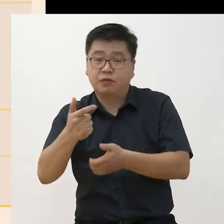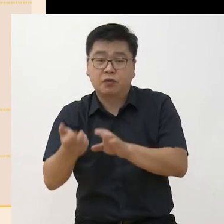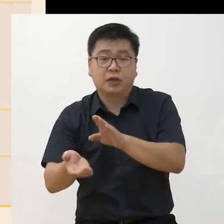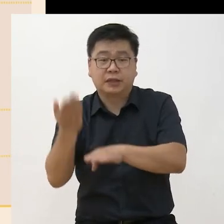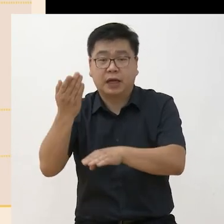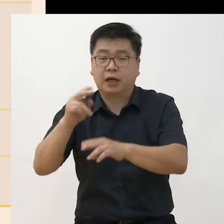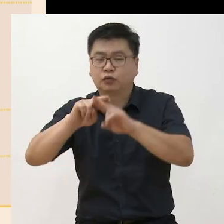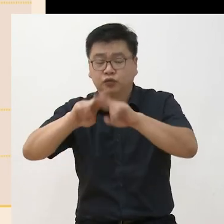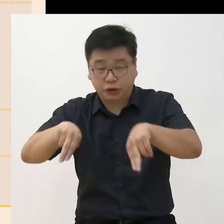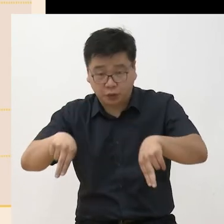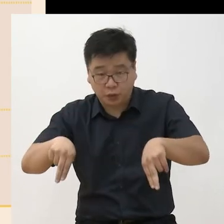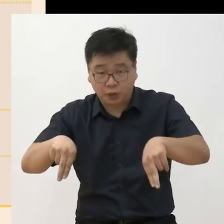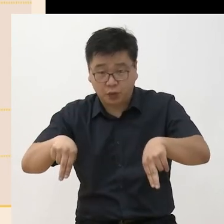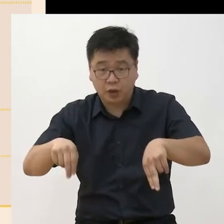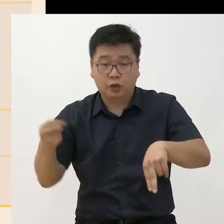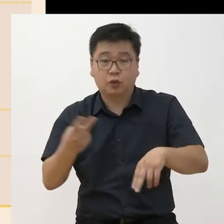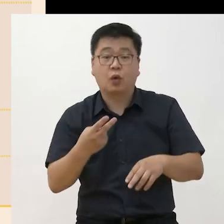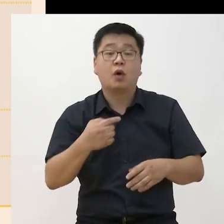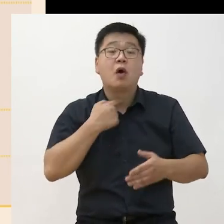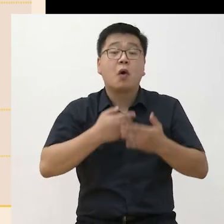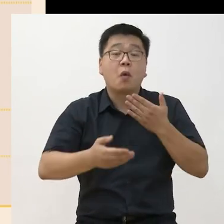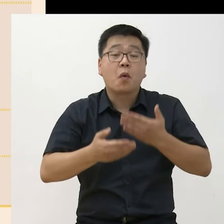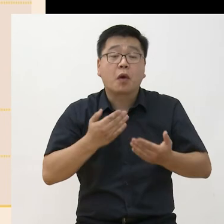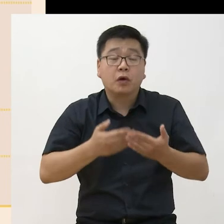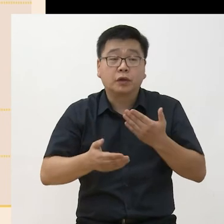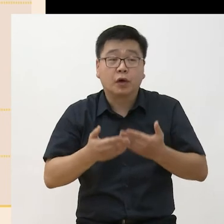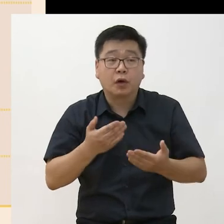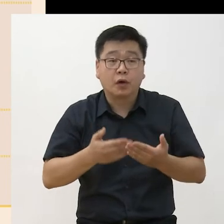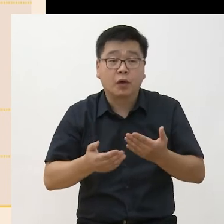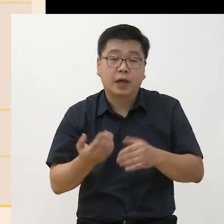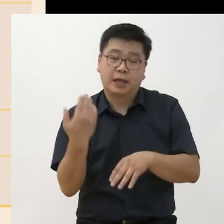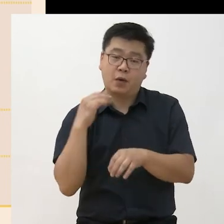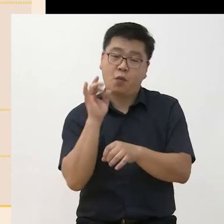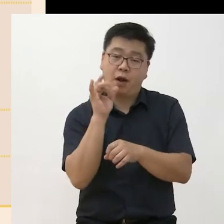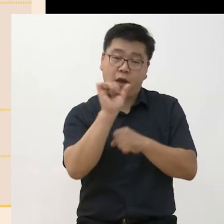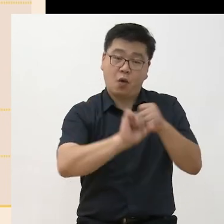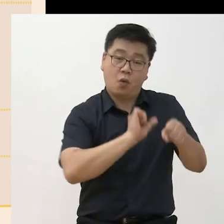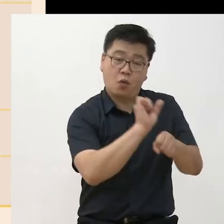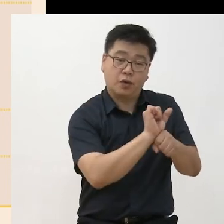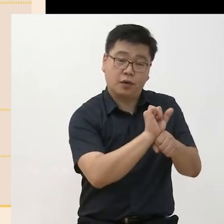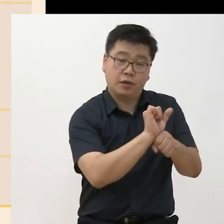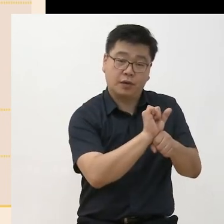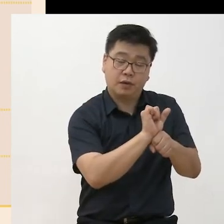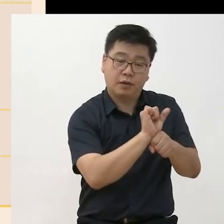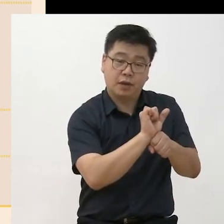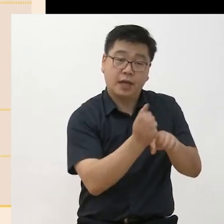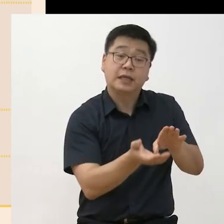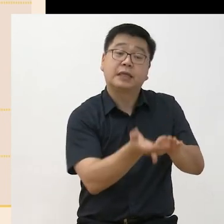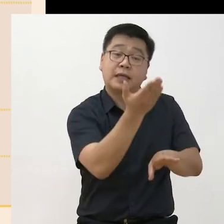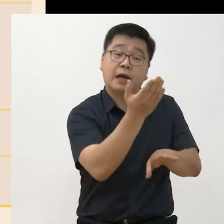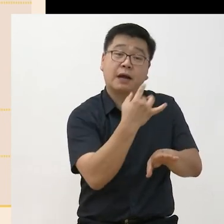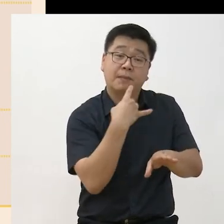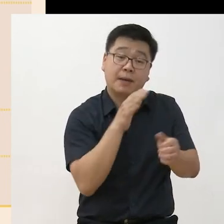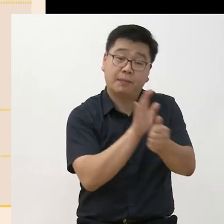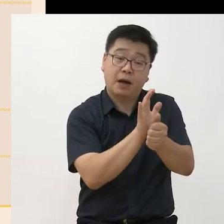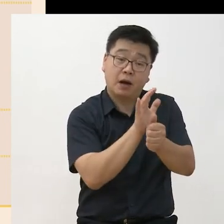없앴습니다. 그리고 활동 경력도요. 저희가 종전에 5년까지 인정을 했었습니다만